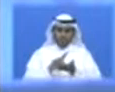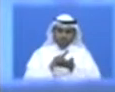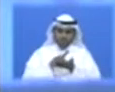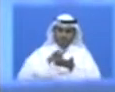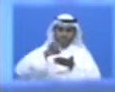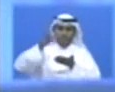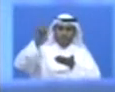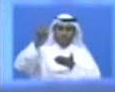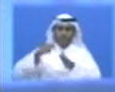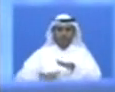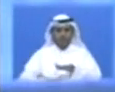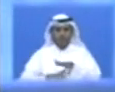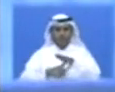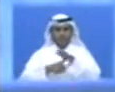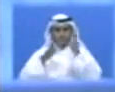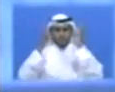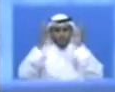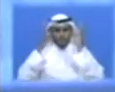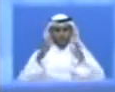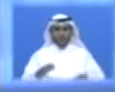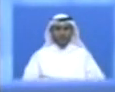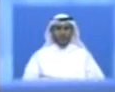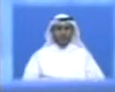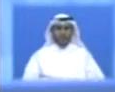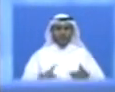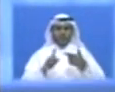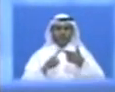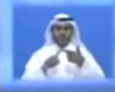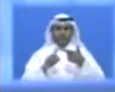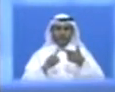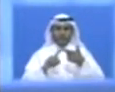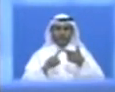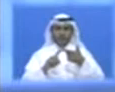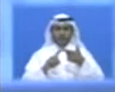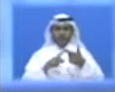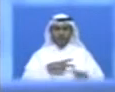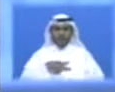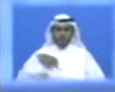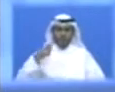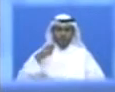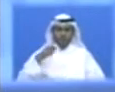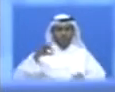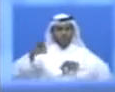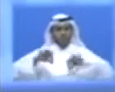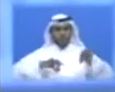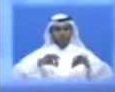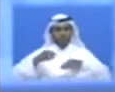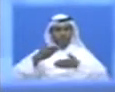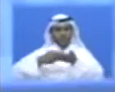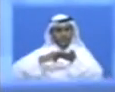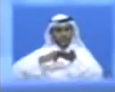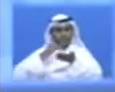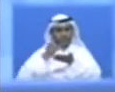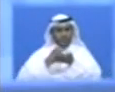غادر صاحب السمو الملكي ولي العهد النائب الثاني لرئيس مجلس الوزراء المستشار والمبعوث